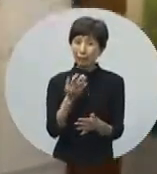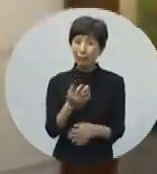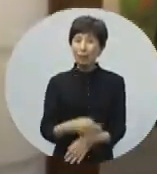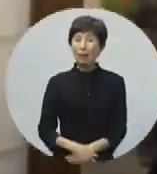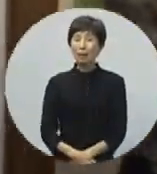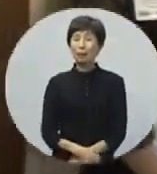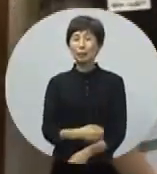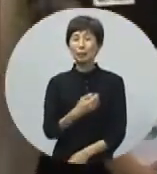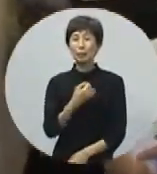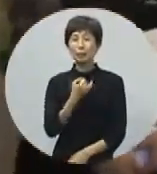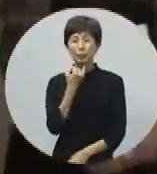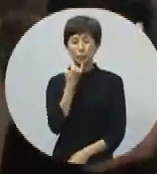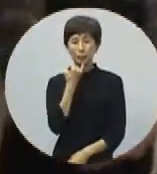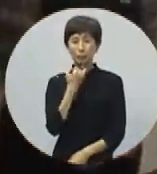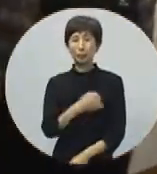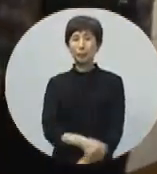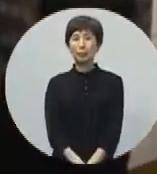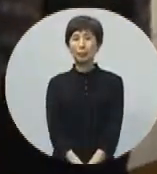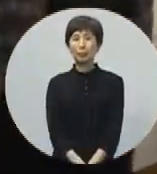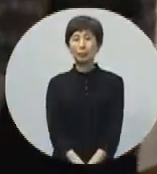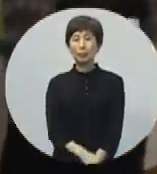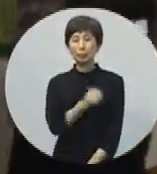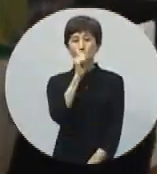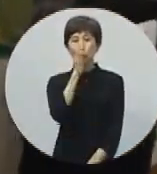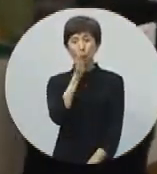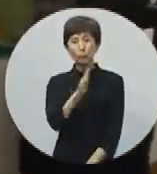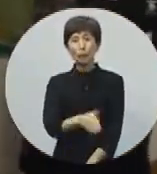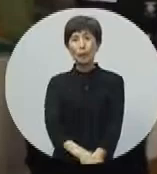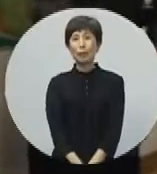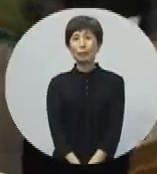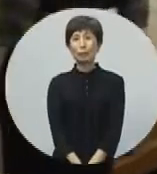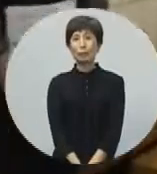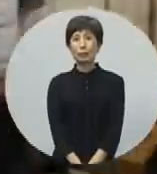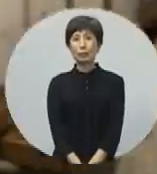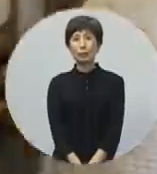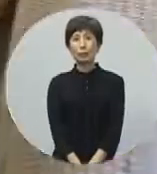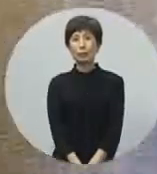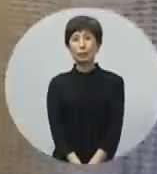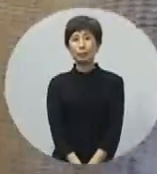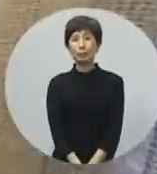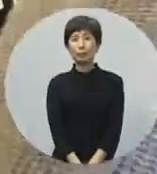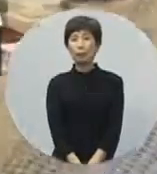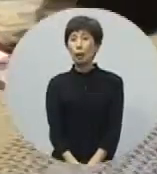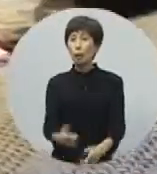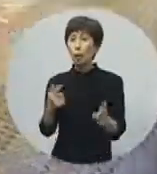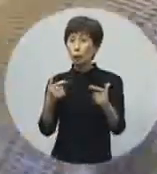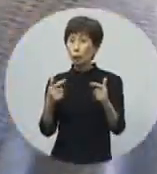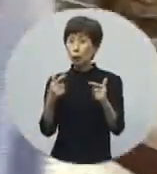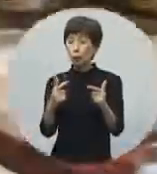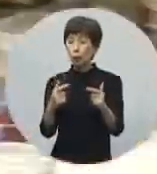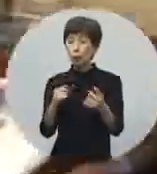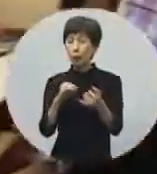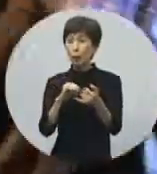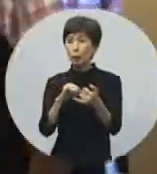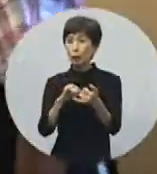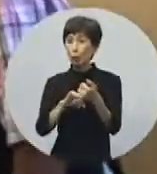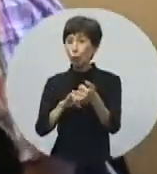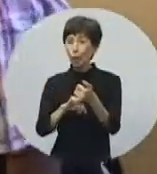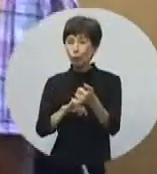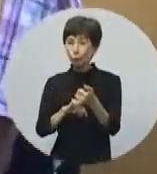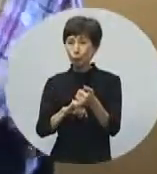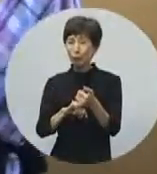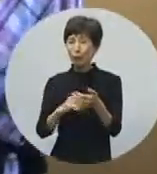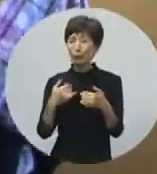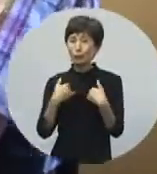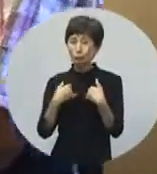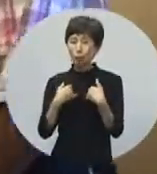ですか？ はい、 ありがとうございます。よろしくお願いいたします。 普段は予約が必要ですが特別に